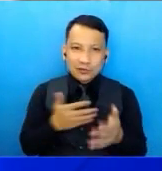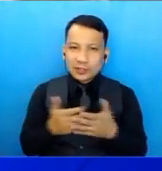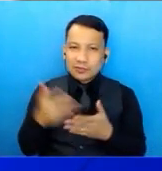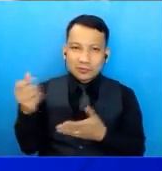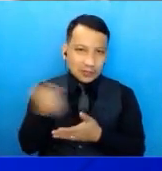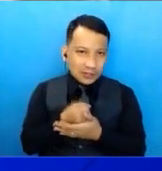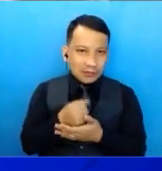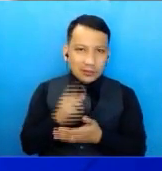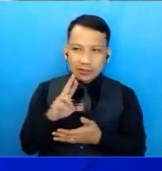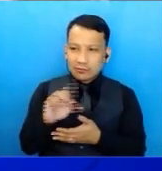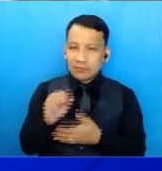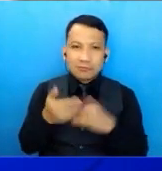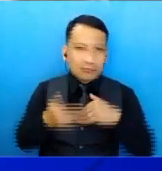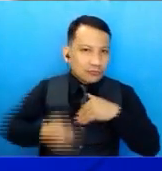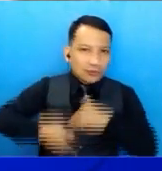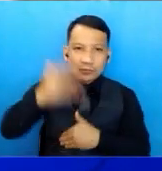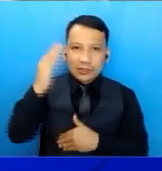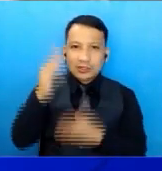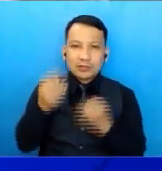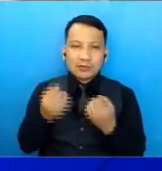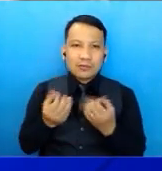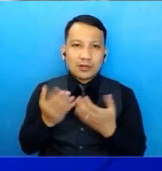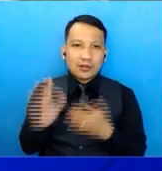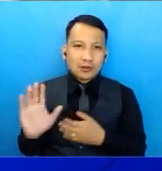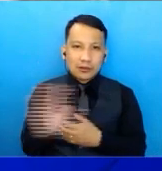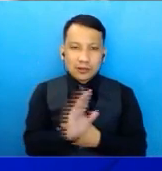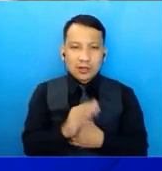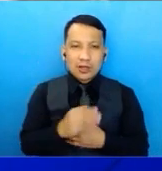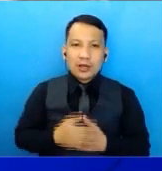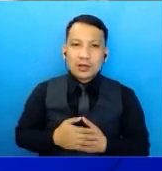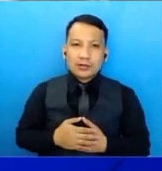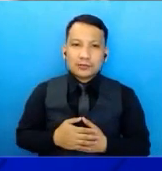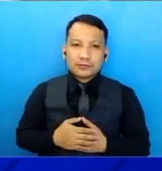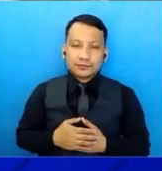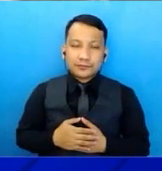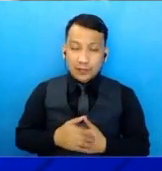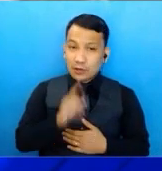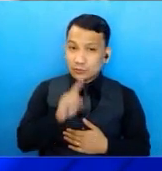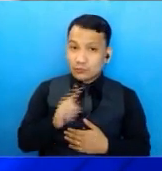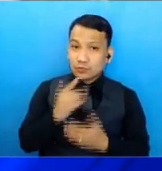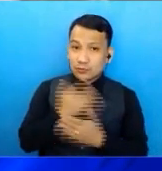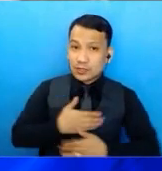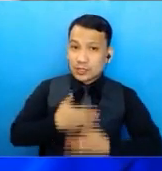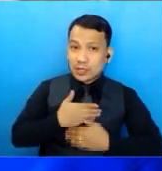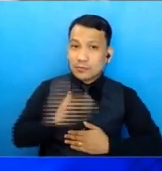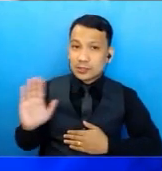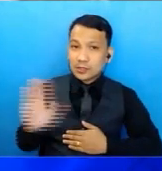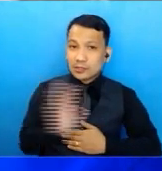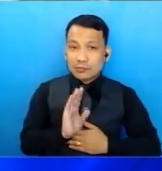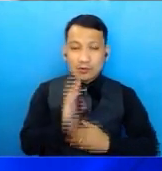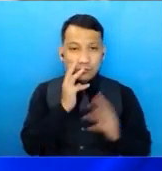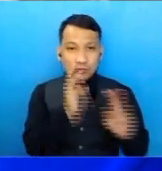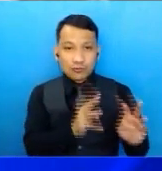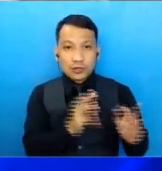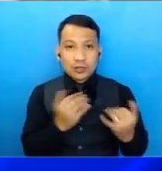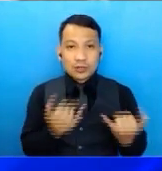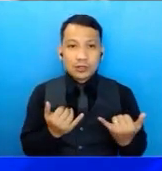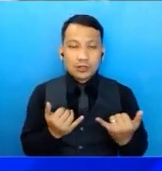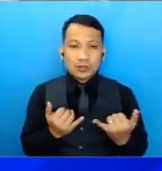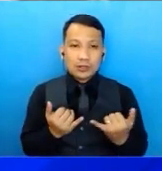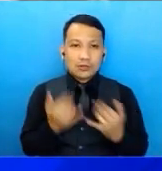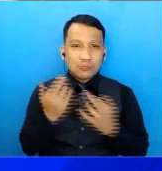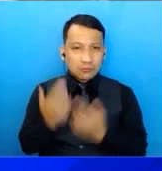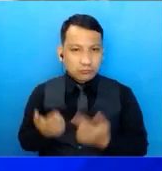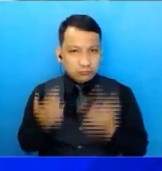fact na tumataas yung ratings namin, ibig sabihin nun, parang natutuwa yung mga nanonood and siguro there's recommendation